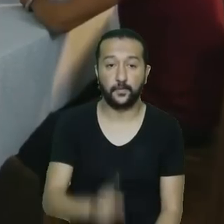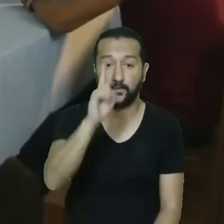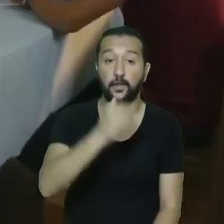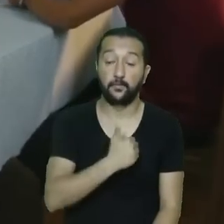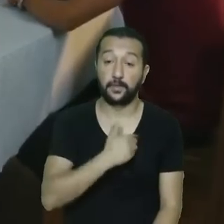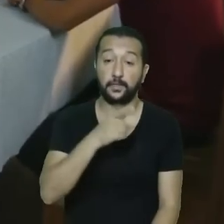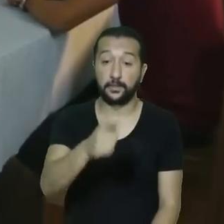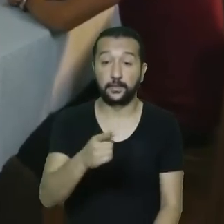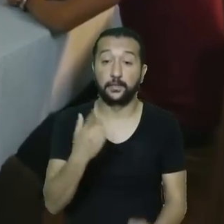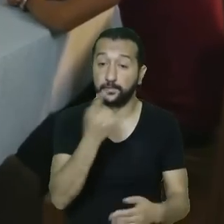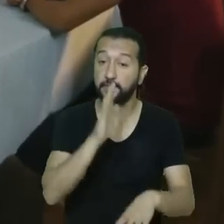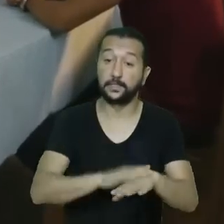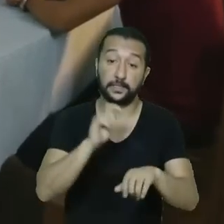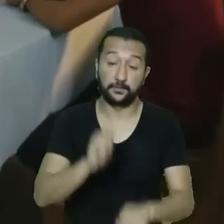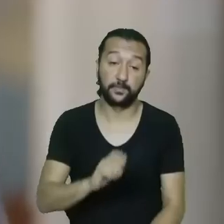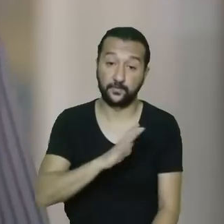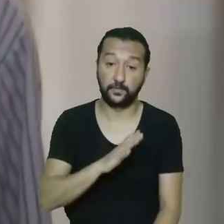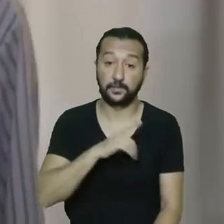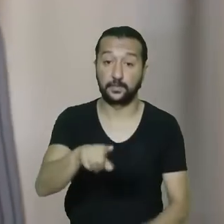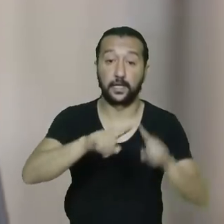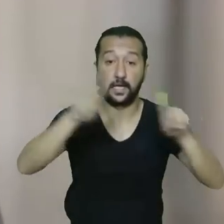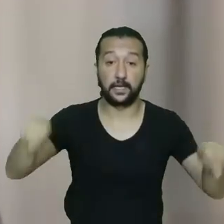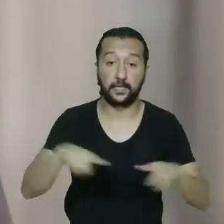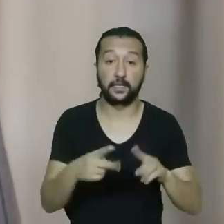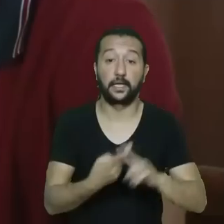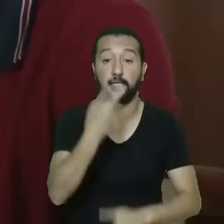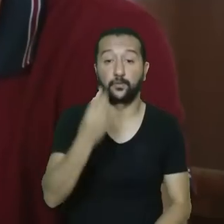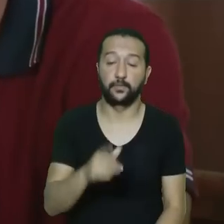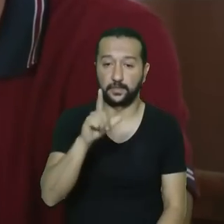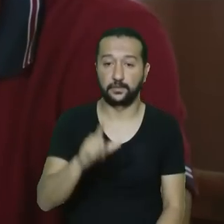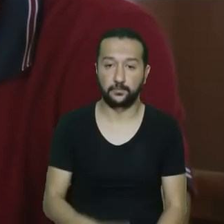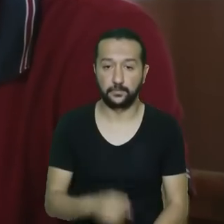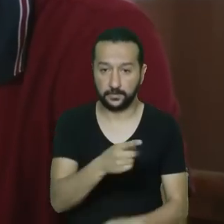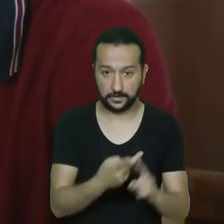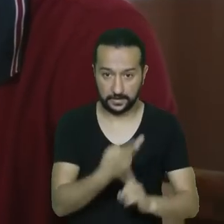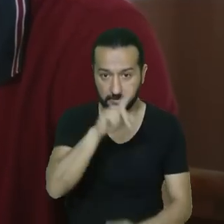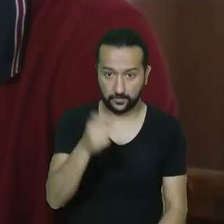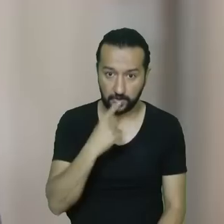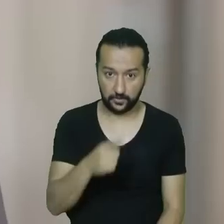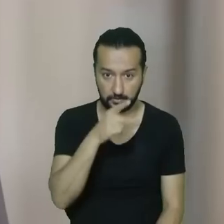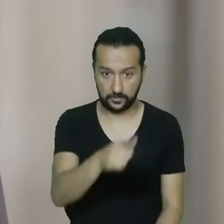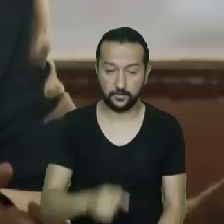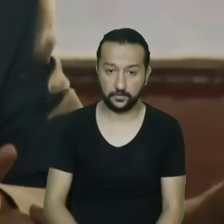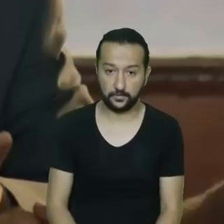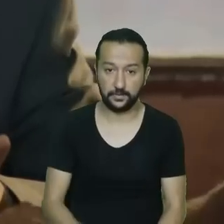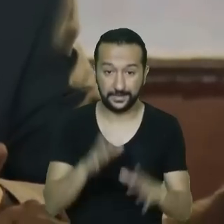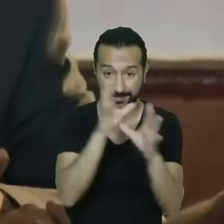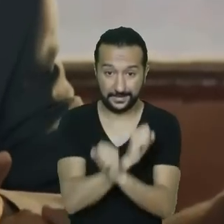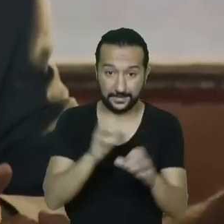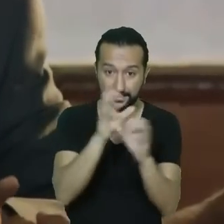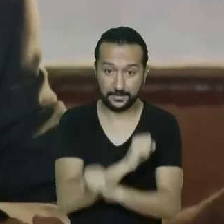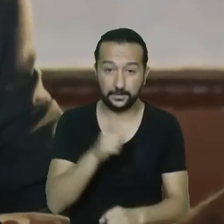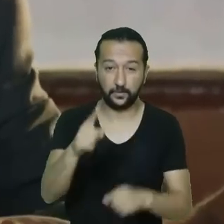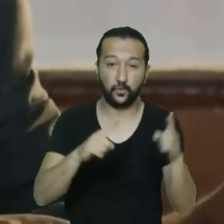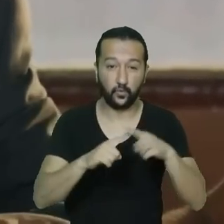Vallahi beni kalırsa yapacak tek bir şey var. Haritayı ortadan kaldırmak. Kaldıracağınız mı diyorsun lan sen? Gizli gizli